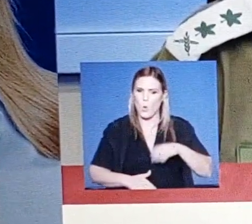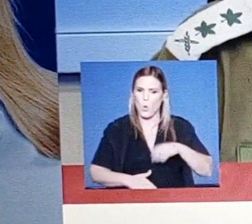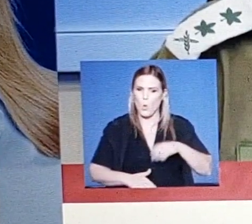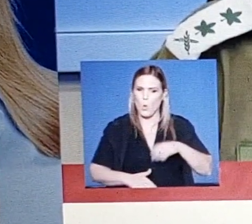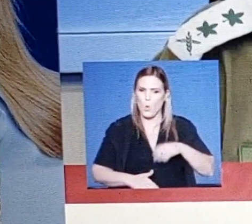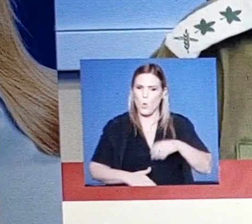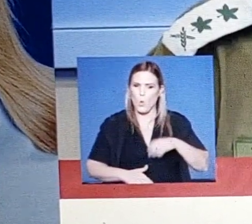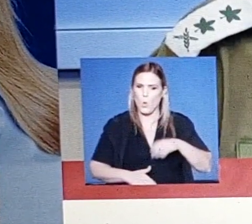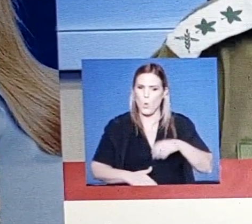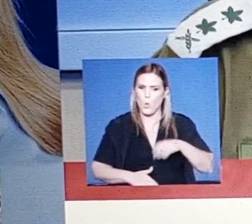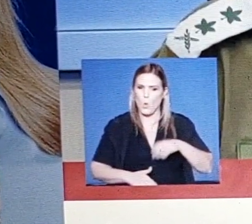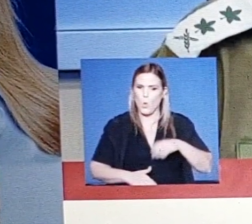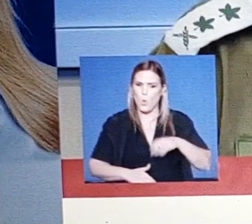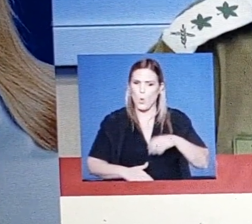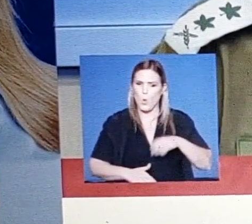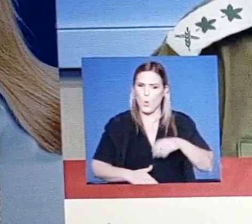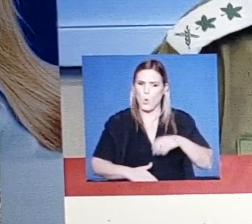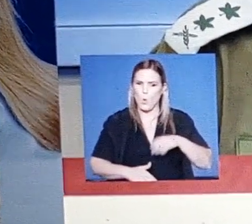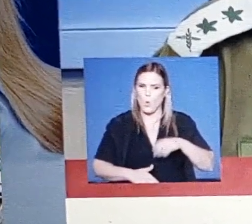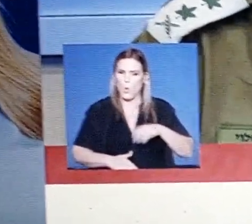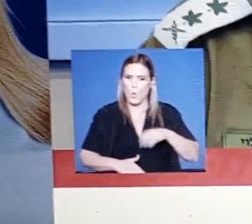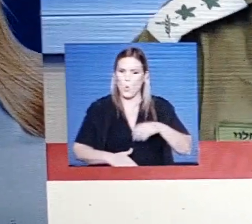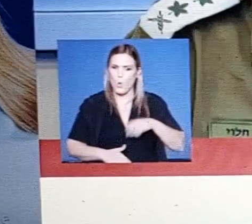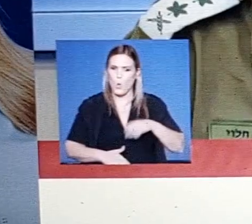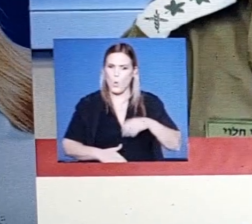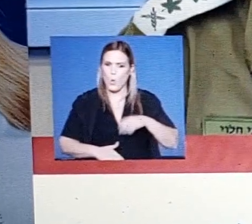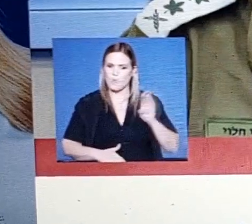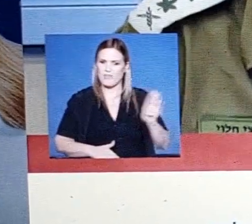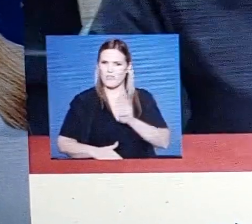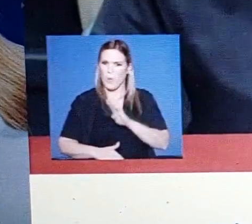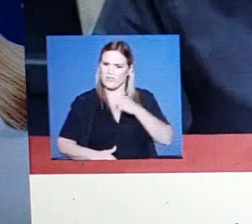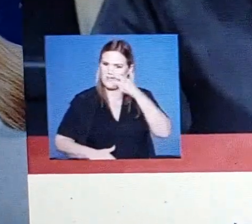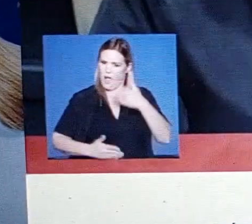C'est vrai que Netanyahou s'est vanté de ces processus.